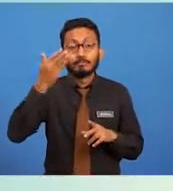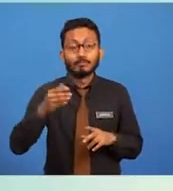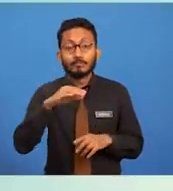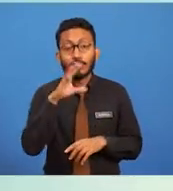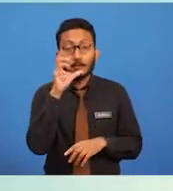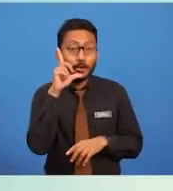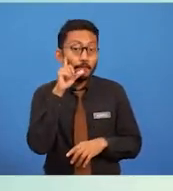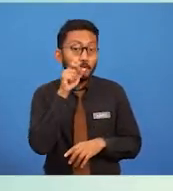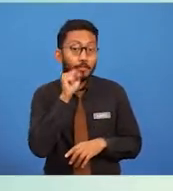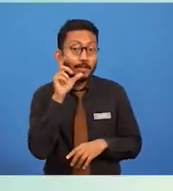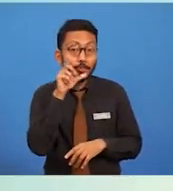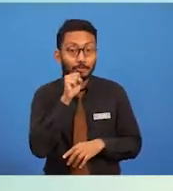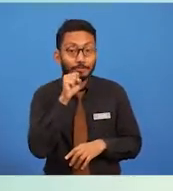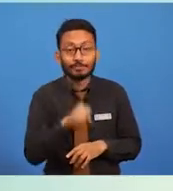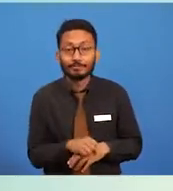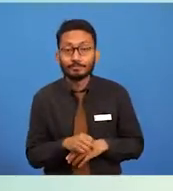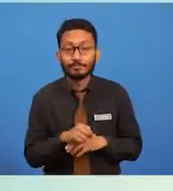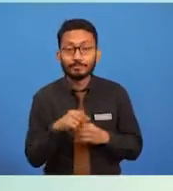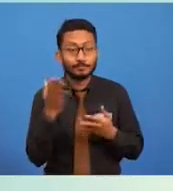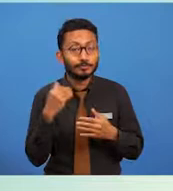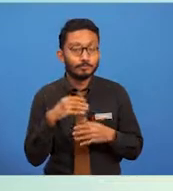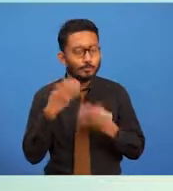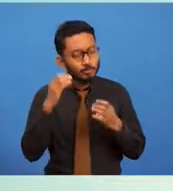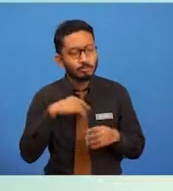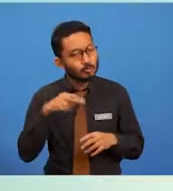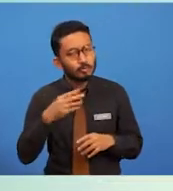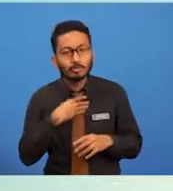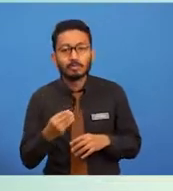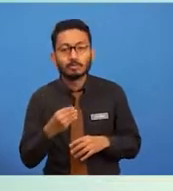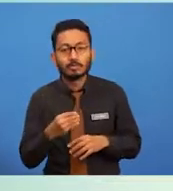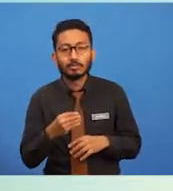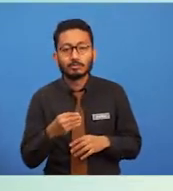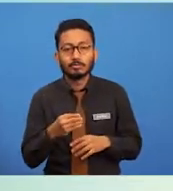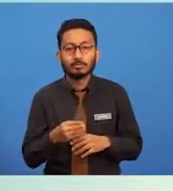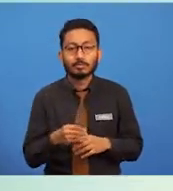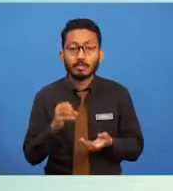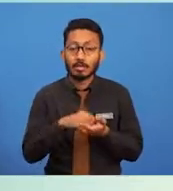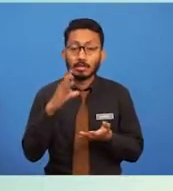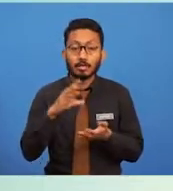Ha, cikgu pun suka. Kaya dengan vitamin C pula tu.